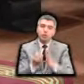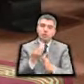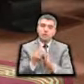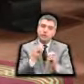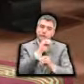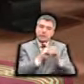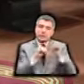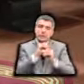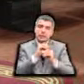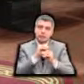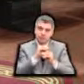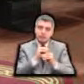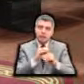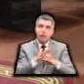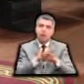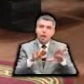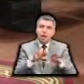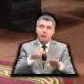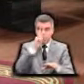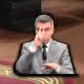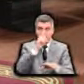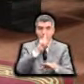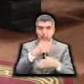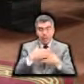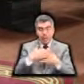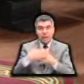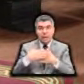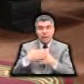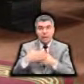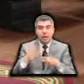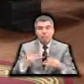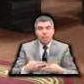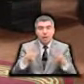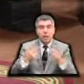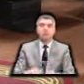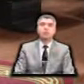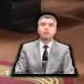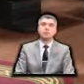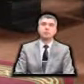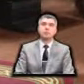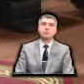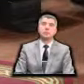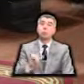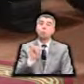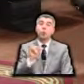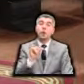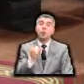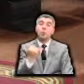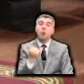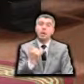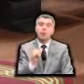الأراضي السلالية، واللي إن شاء الله نحاولوا ما أمكن أنه يخرج في القريب العاجل، والهدف منه هو أنه